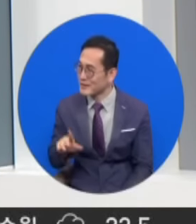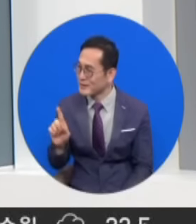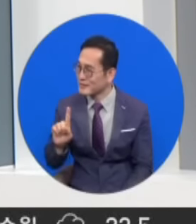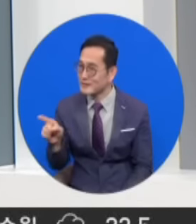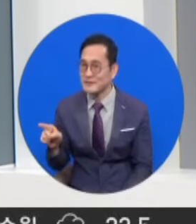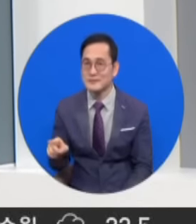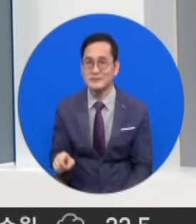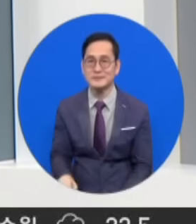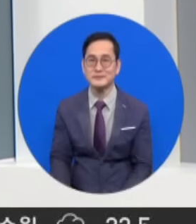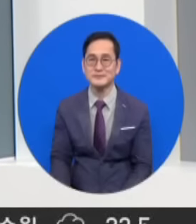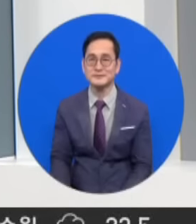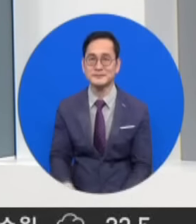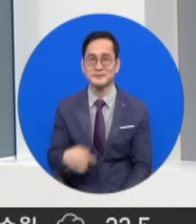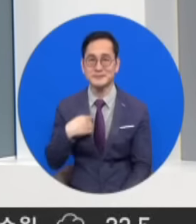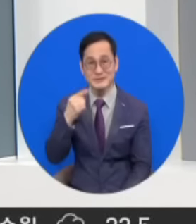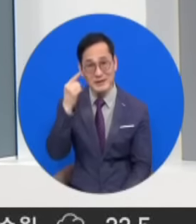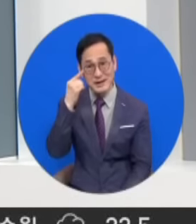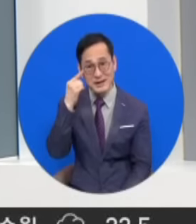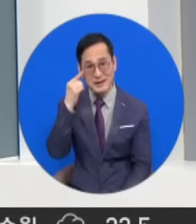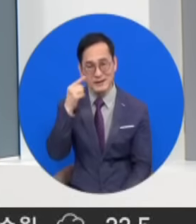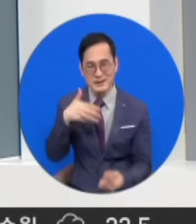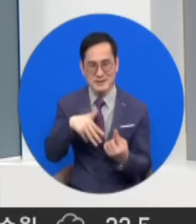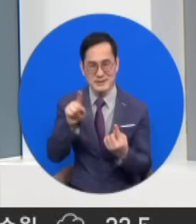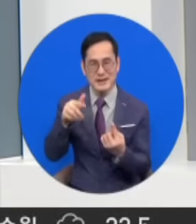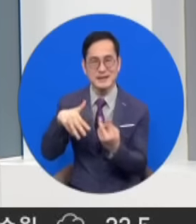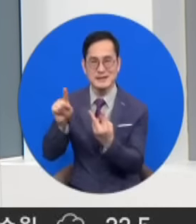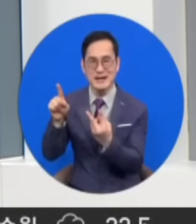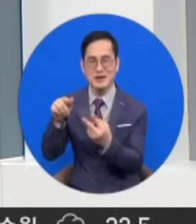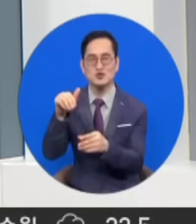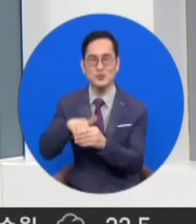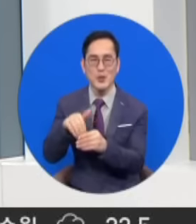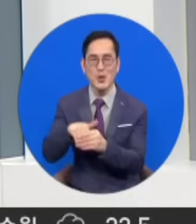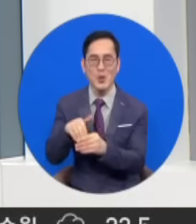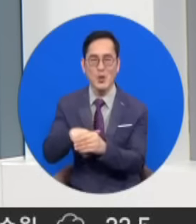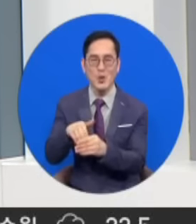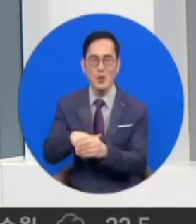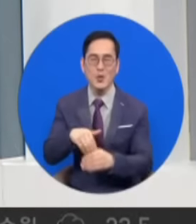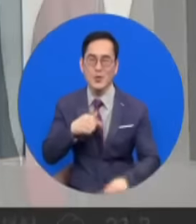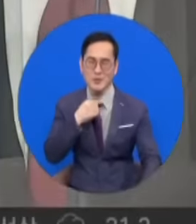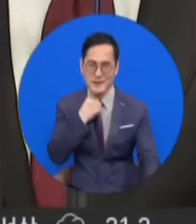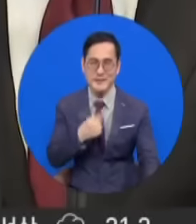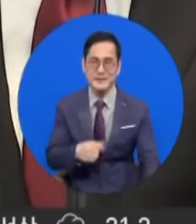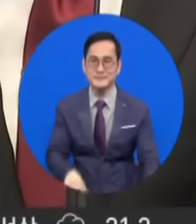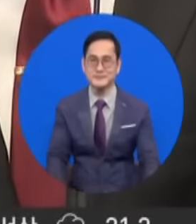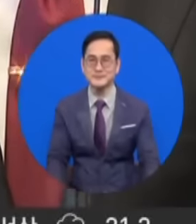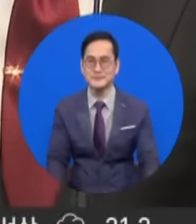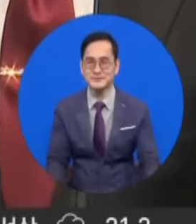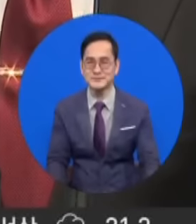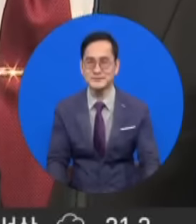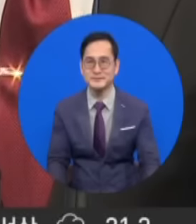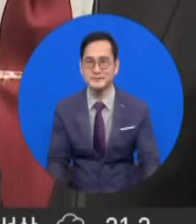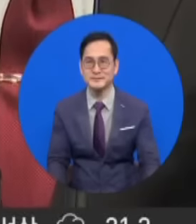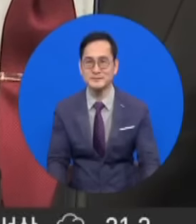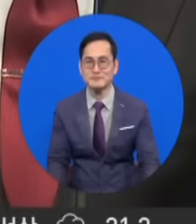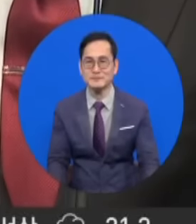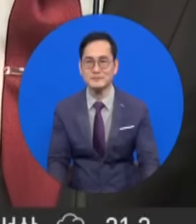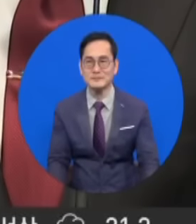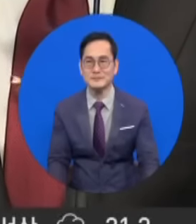결선 투표가 있는 것이 좀 바람직할 것 같아요. 실제로 될지 안 될지는 뭐 제가 점쟁이가 아니니까 모르는데. 결선